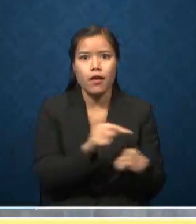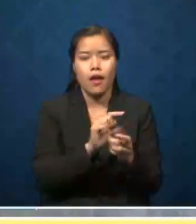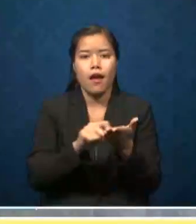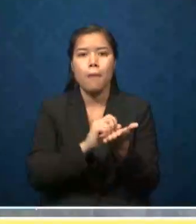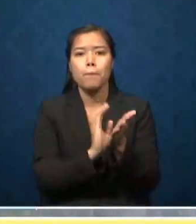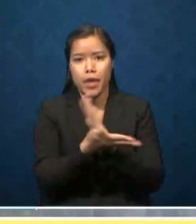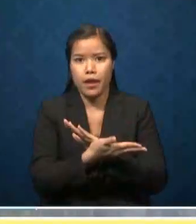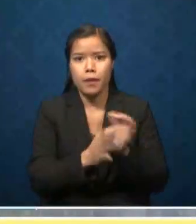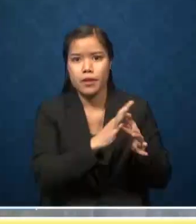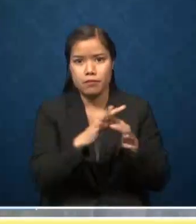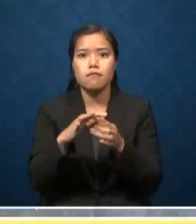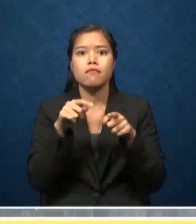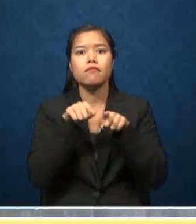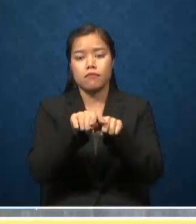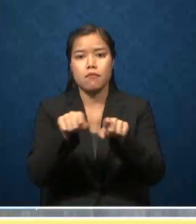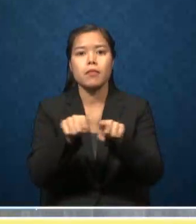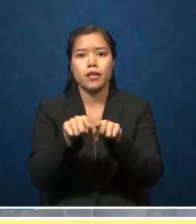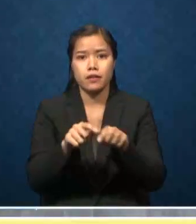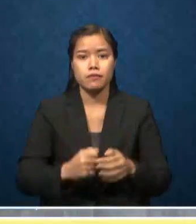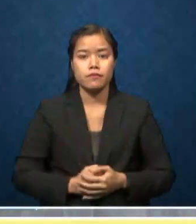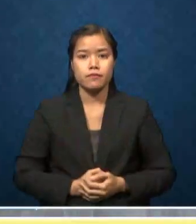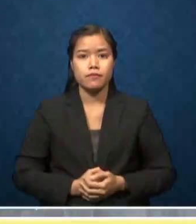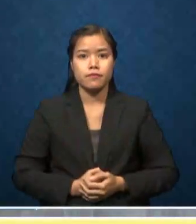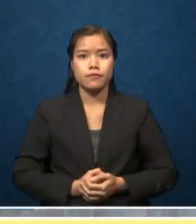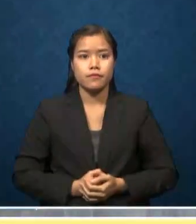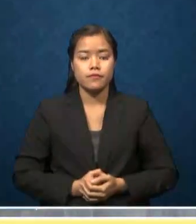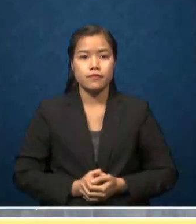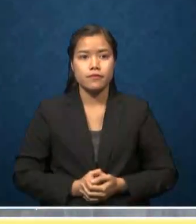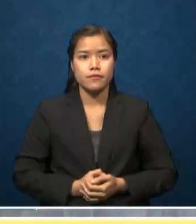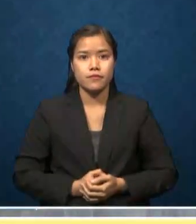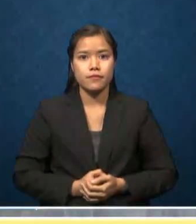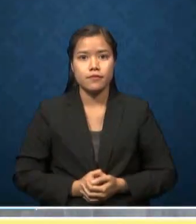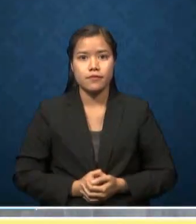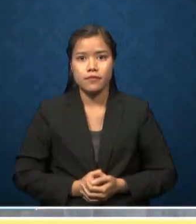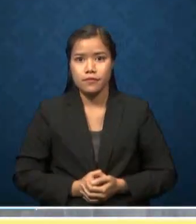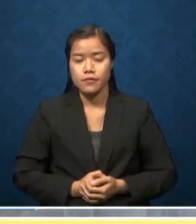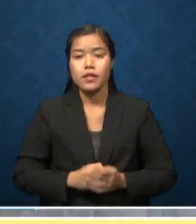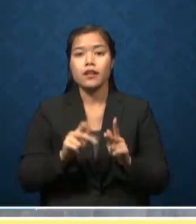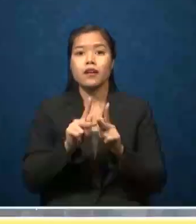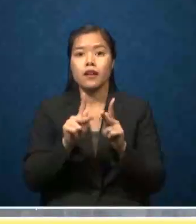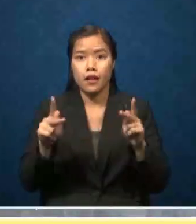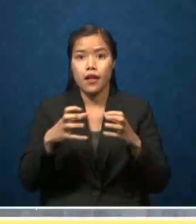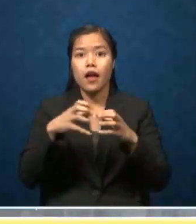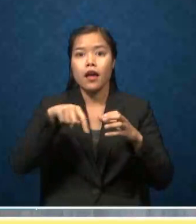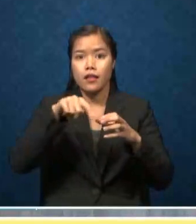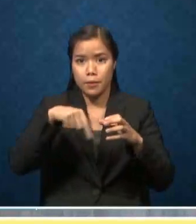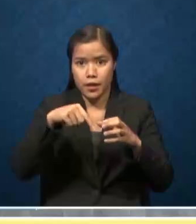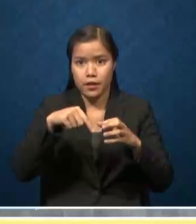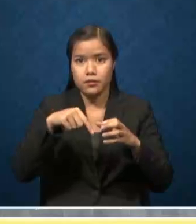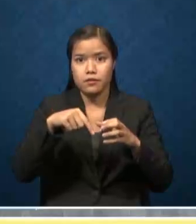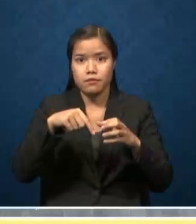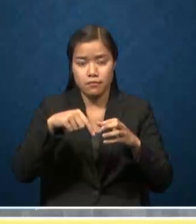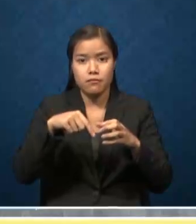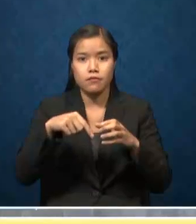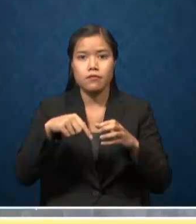ครับอีกนิดเดียวครับท่านประธานทางคณะทำงานและคณะอนุกรรมาธิการในนามของคณะกรรมาธิการ